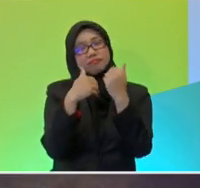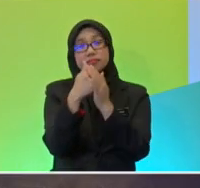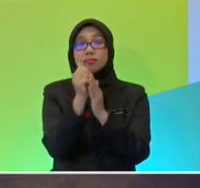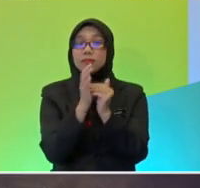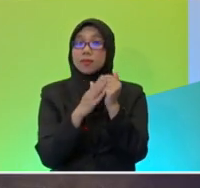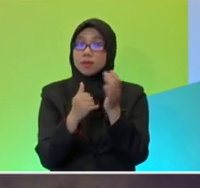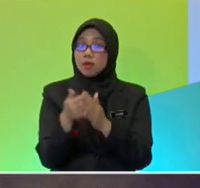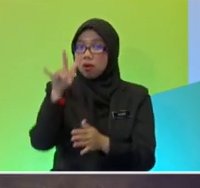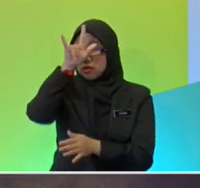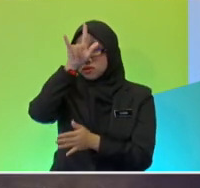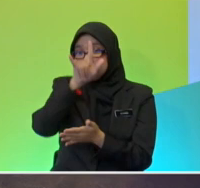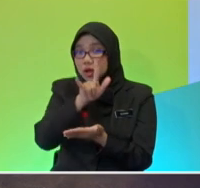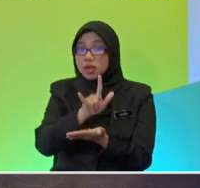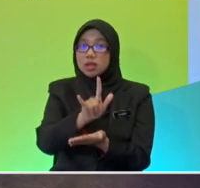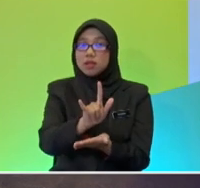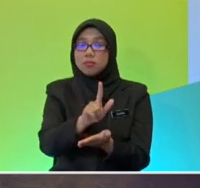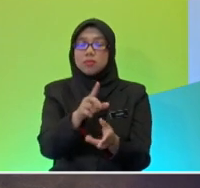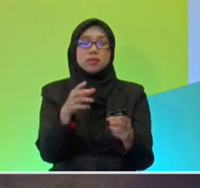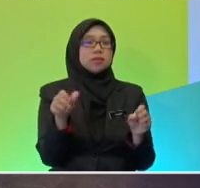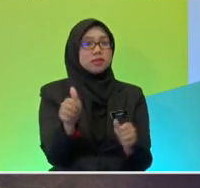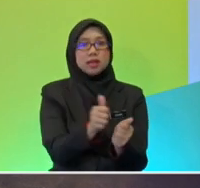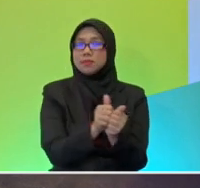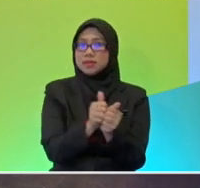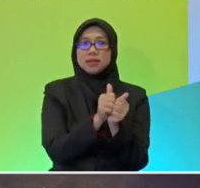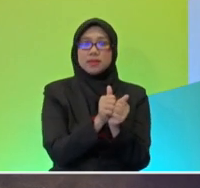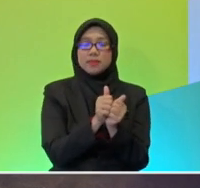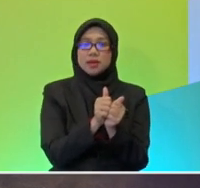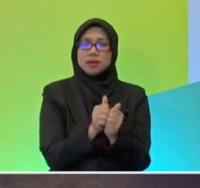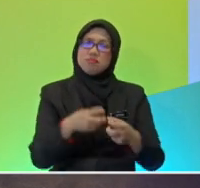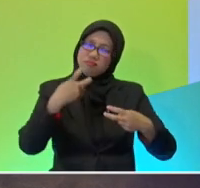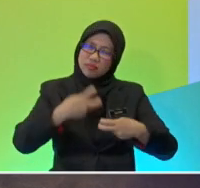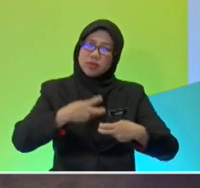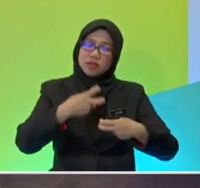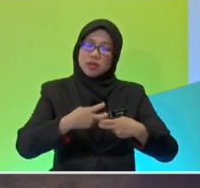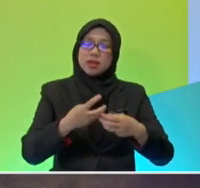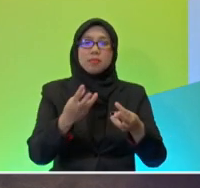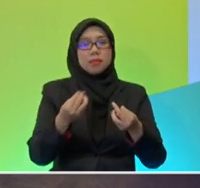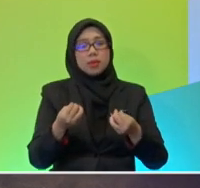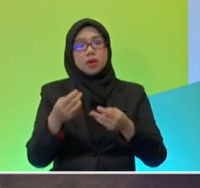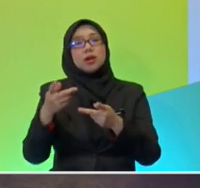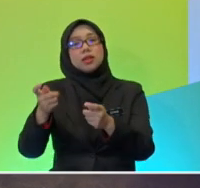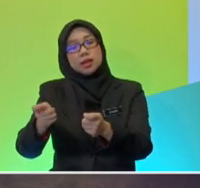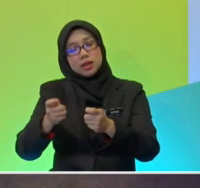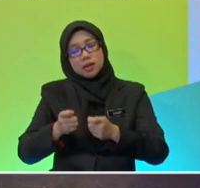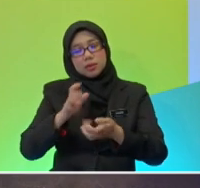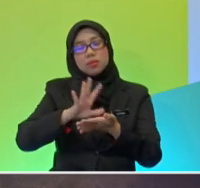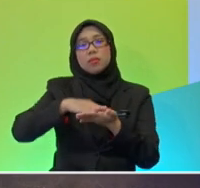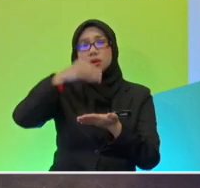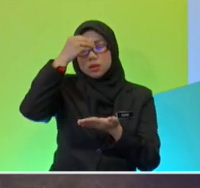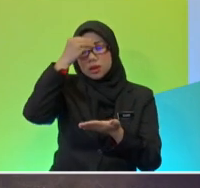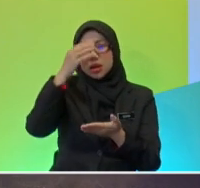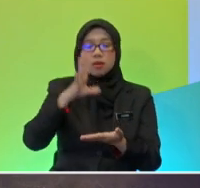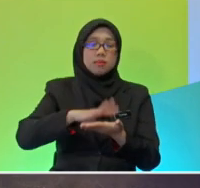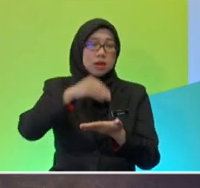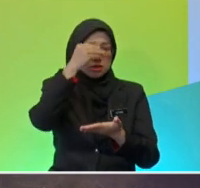pun duduk sekali ikut sekali dengan Hawa nak terima pelajaran semua belajar dekat tempat yang kutu